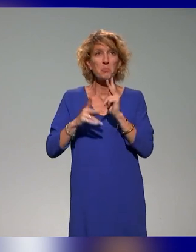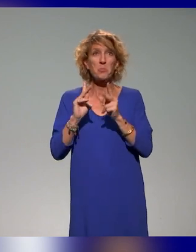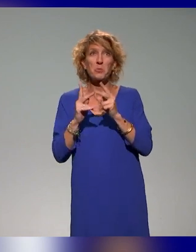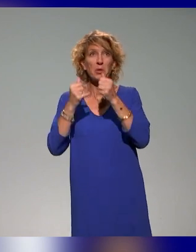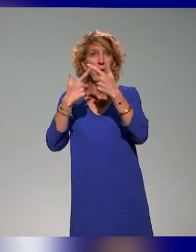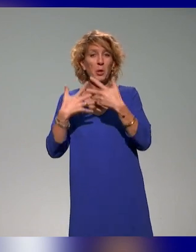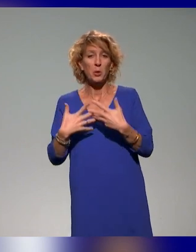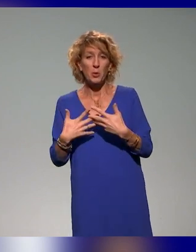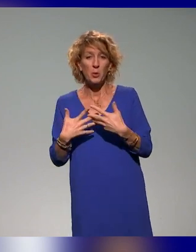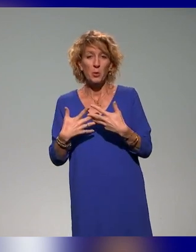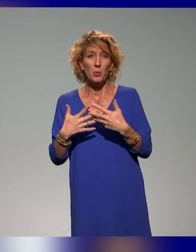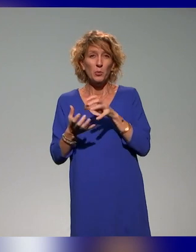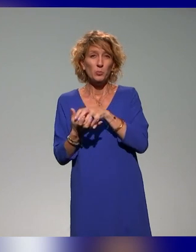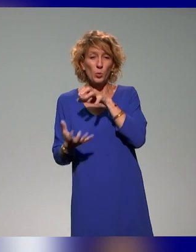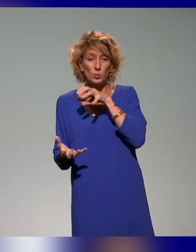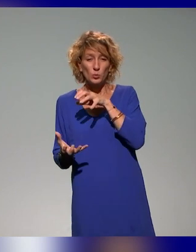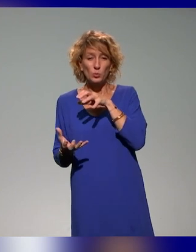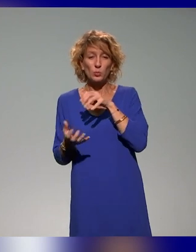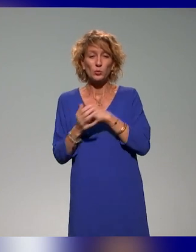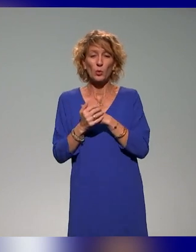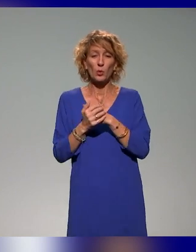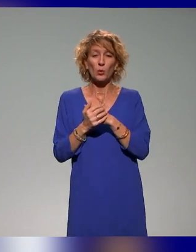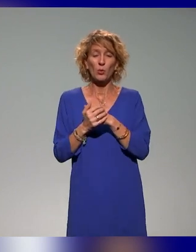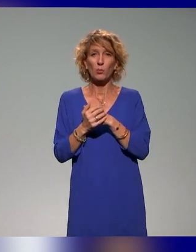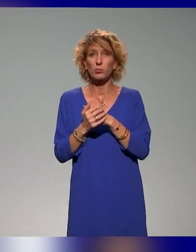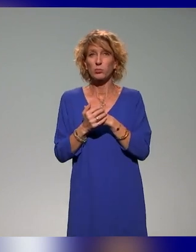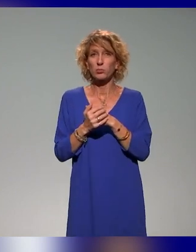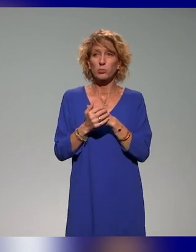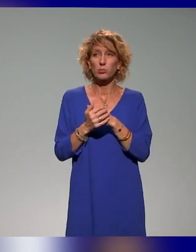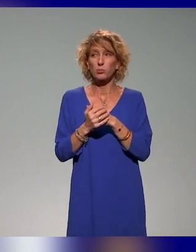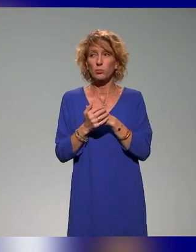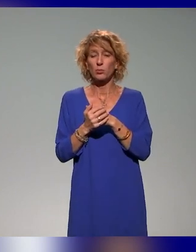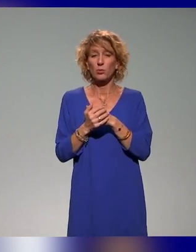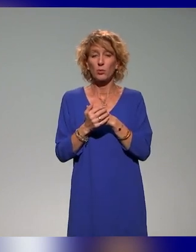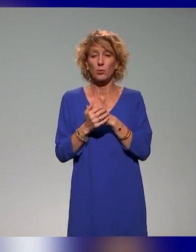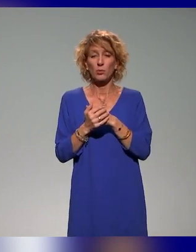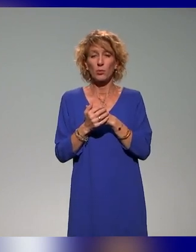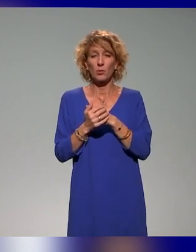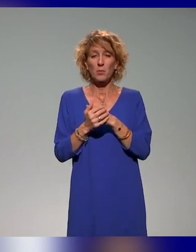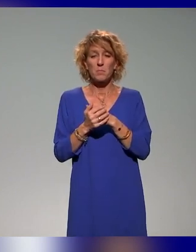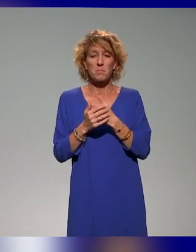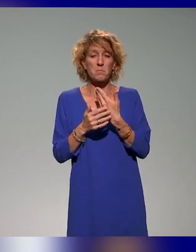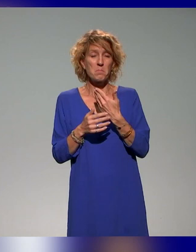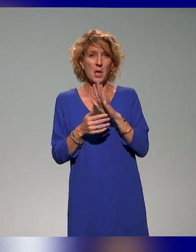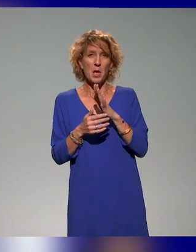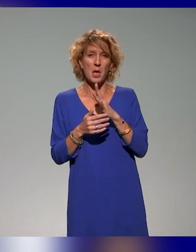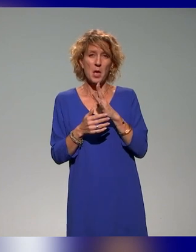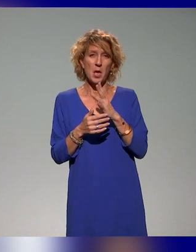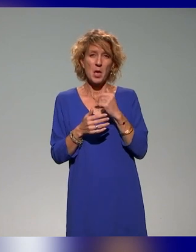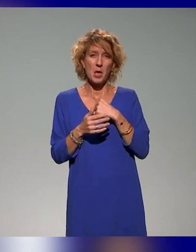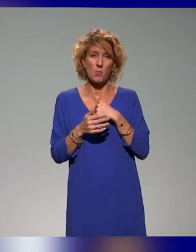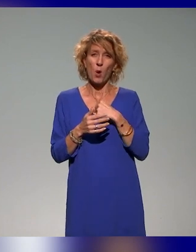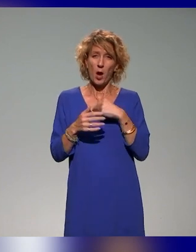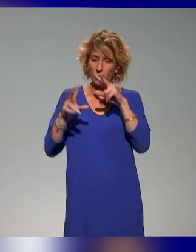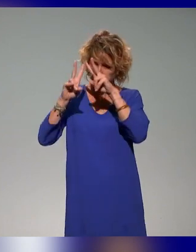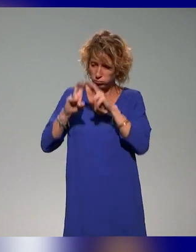de cours, le nombre de ressources, mais c'est vraiment en interne. Donc je vais me renseigner